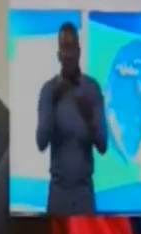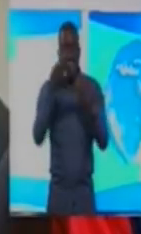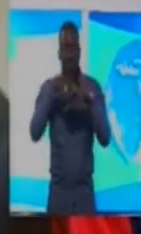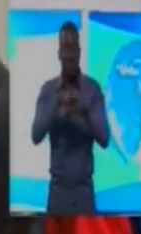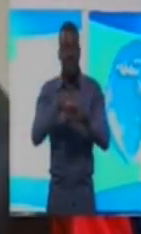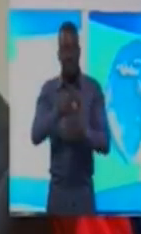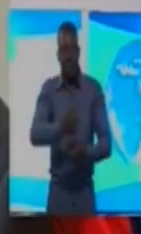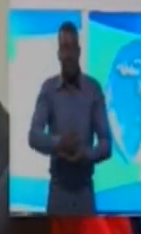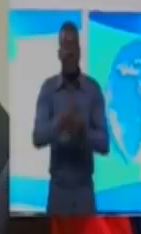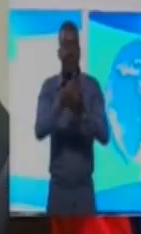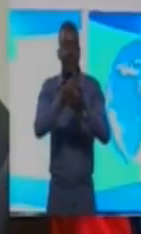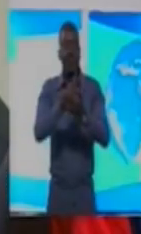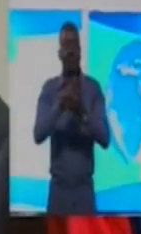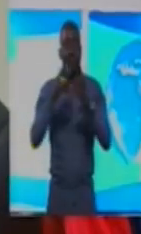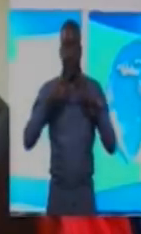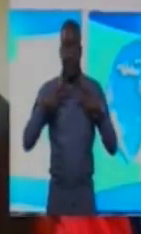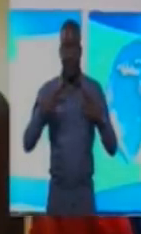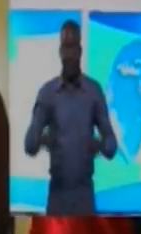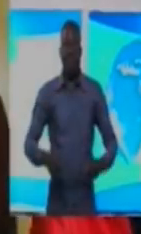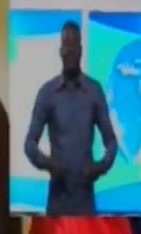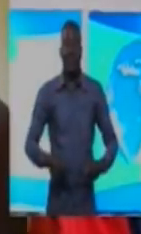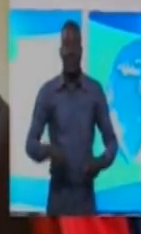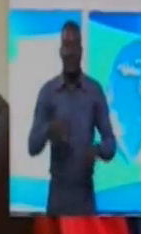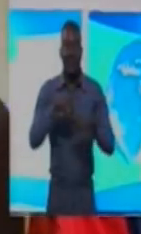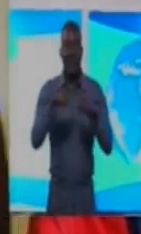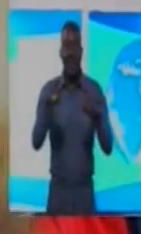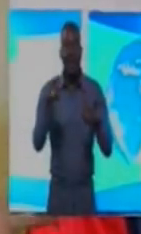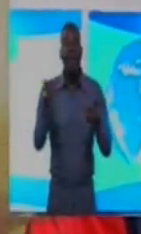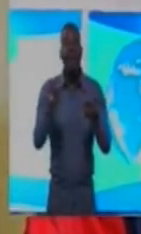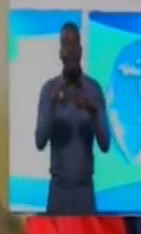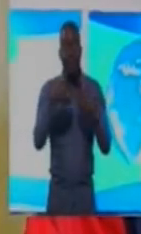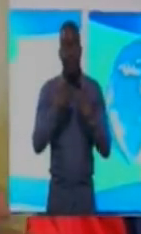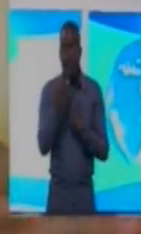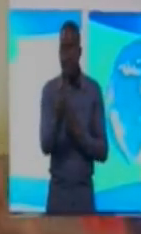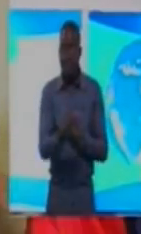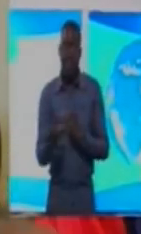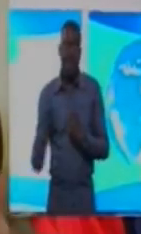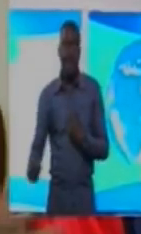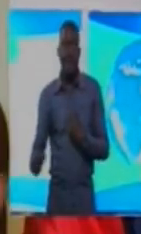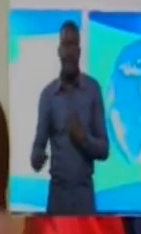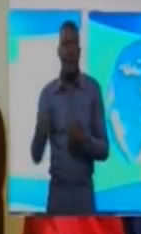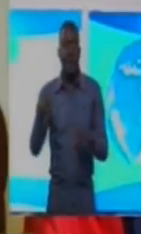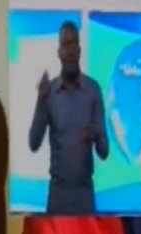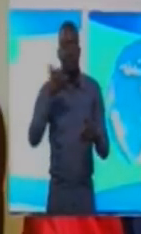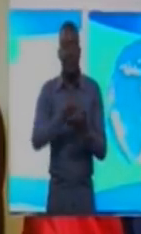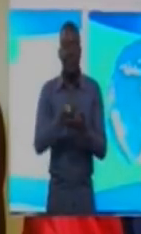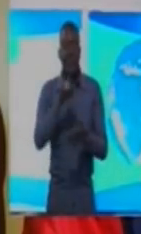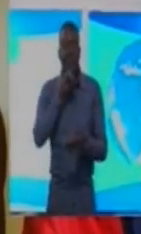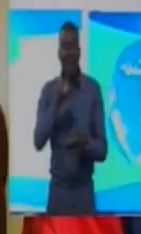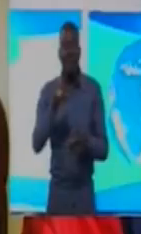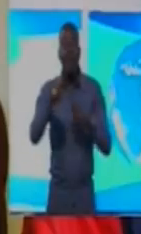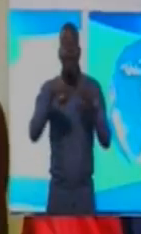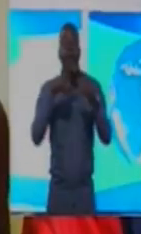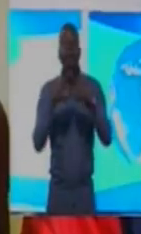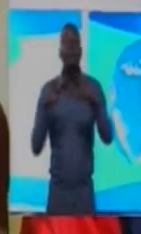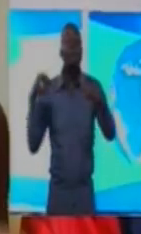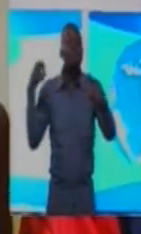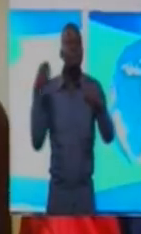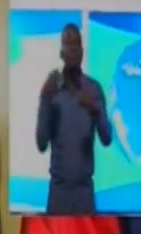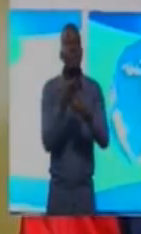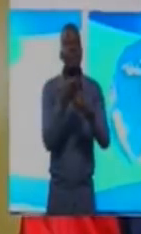appuyer physiquement. Mais ce que nous avons comme des matériels, c'est les matériels en cas de blessure,